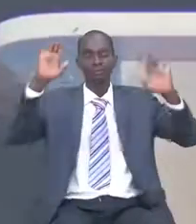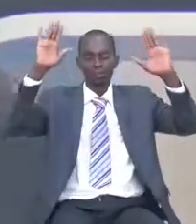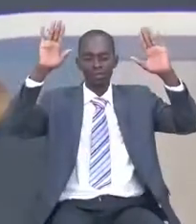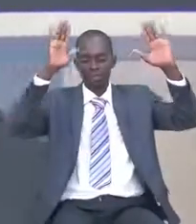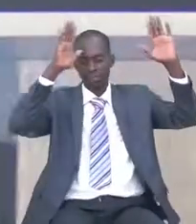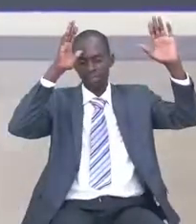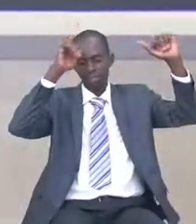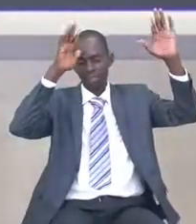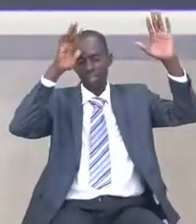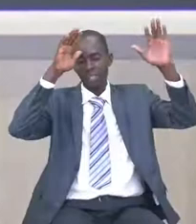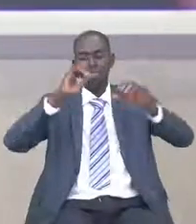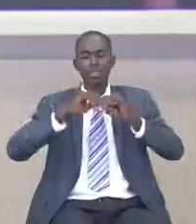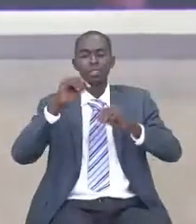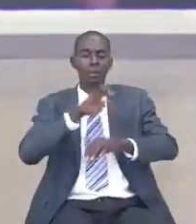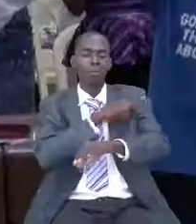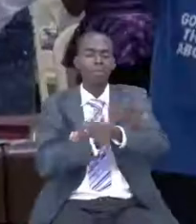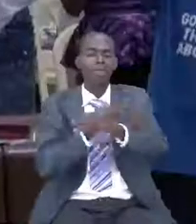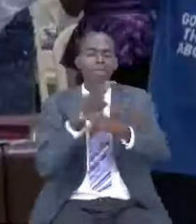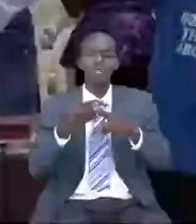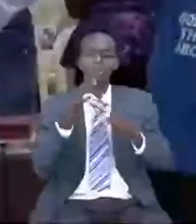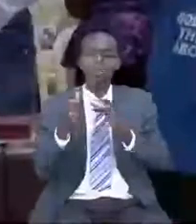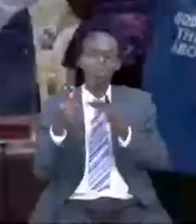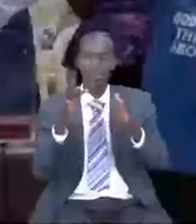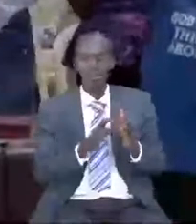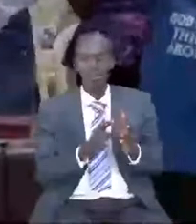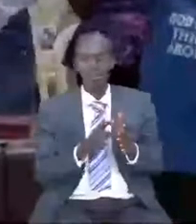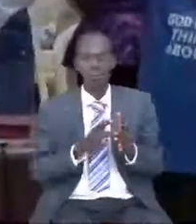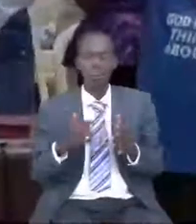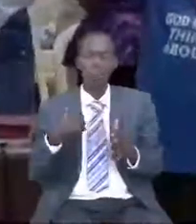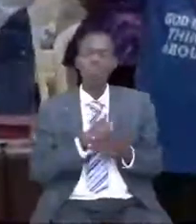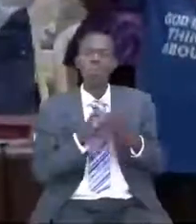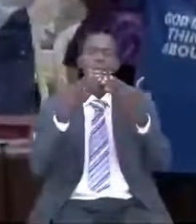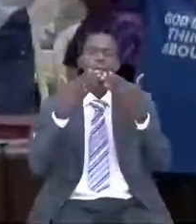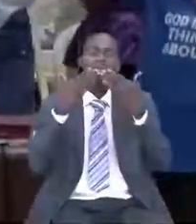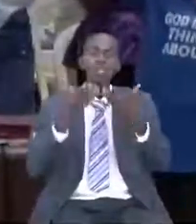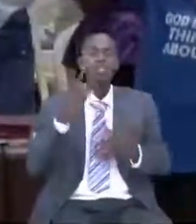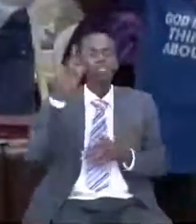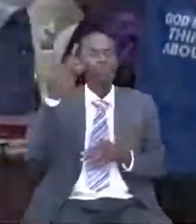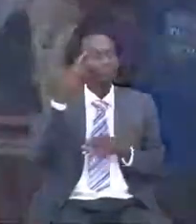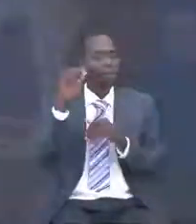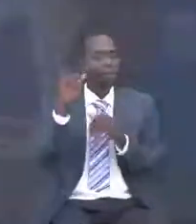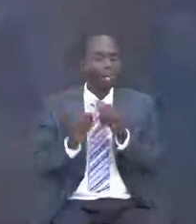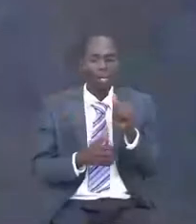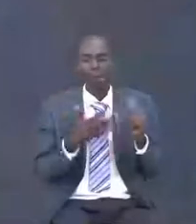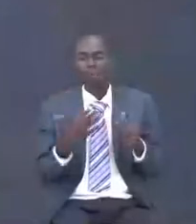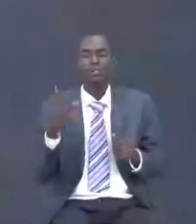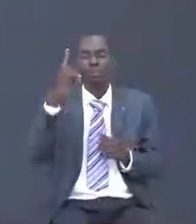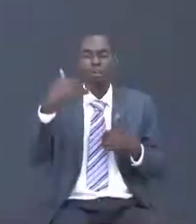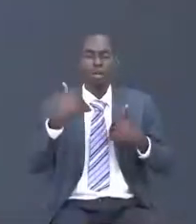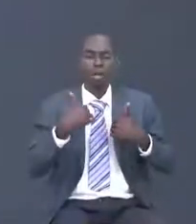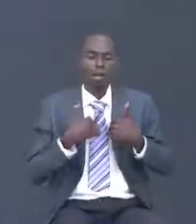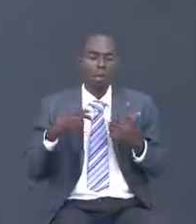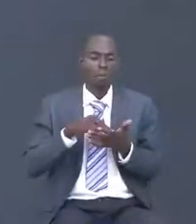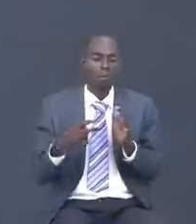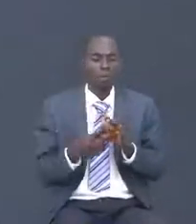Où es-tu là-bas? Lève ta main. Père, au nom puissant de Jésus, nous te